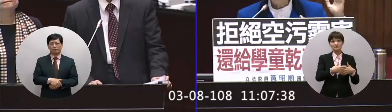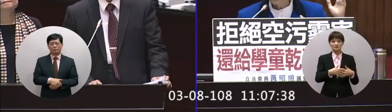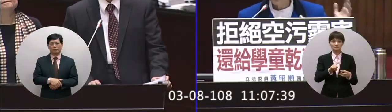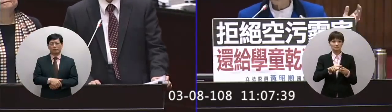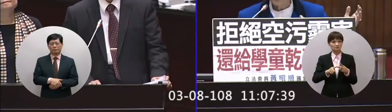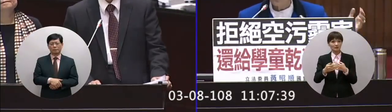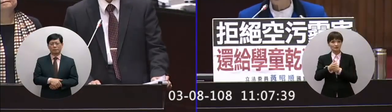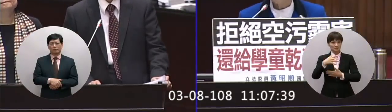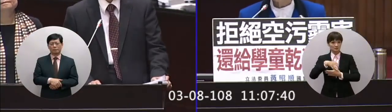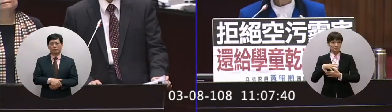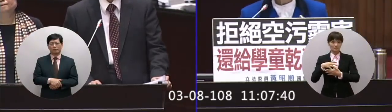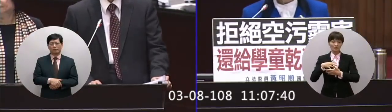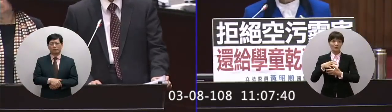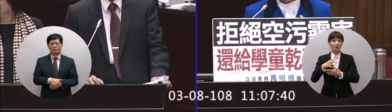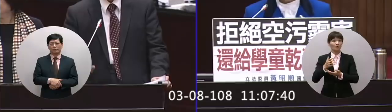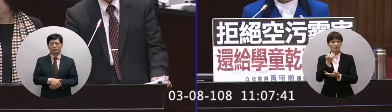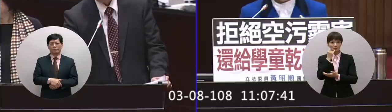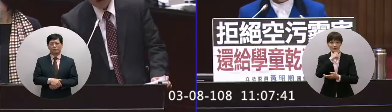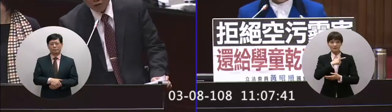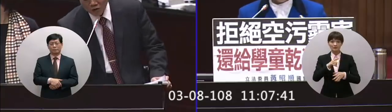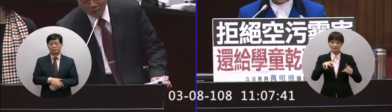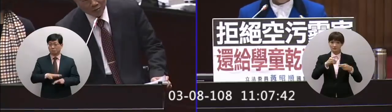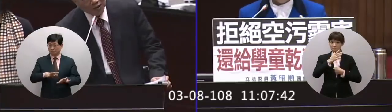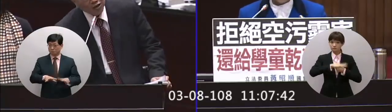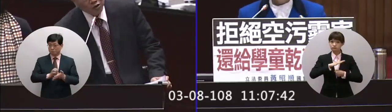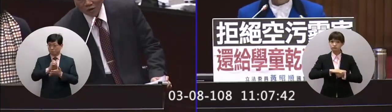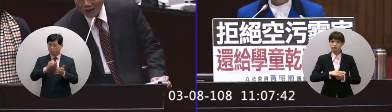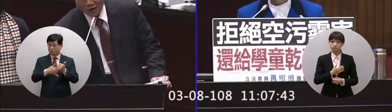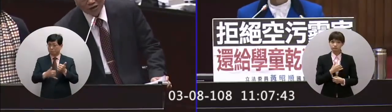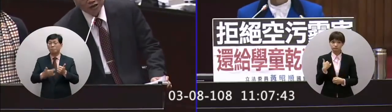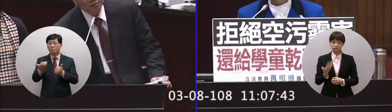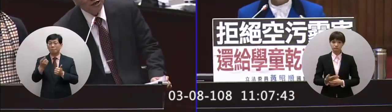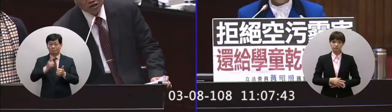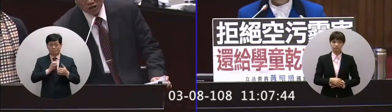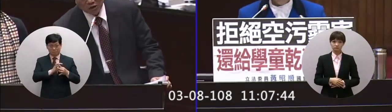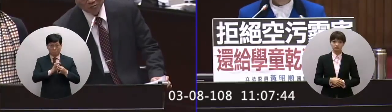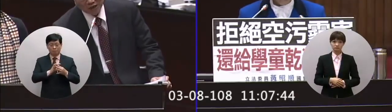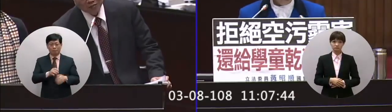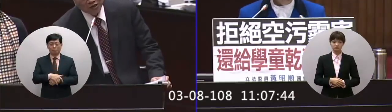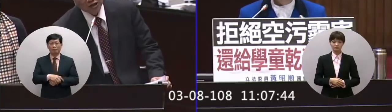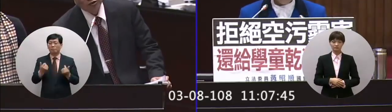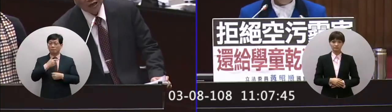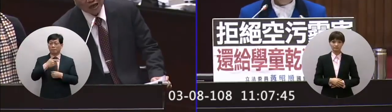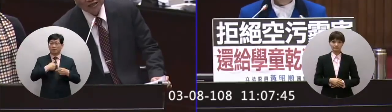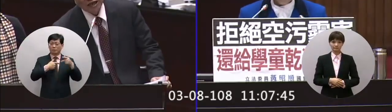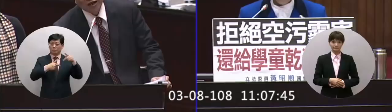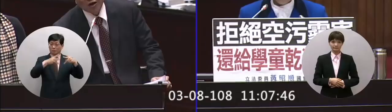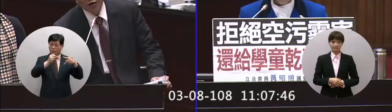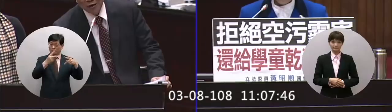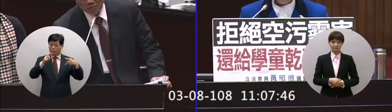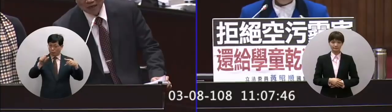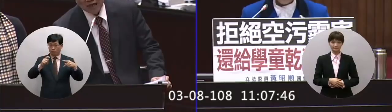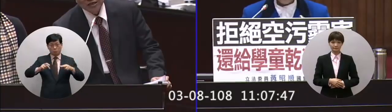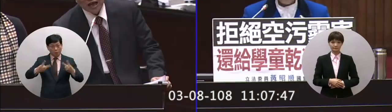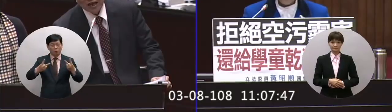心，能不能优先来处理？ 即我甲委员报告，委员咧关心的就是讲 PM 2.5 的改善